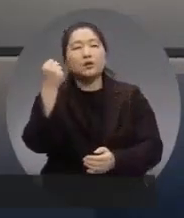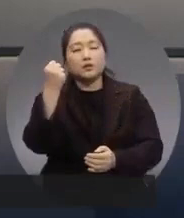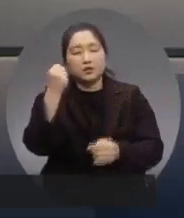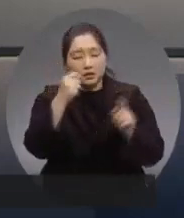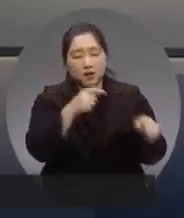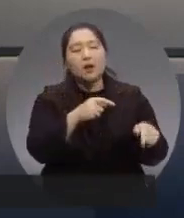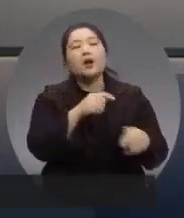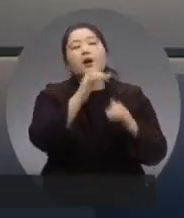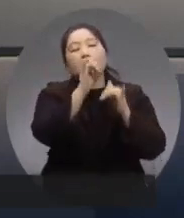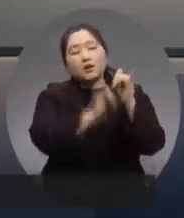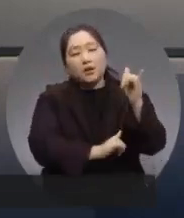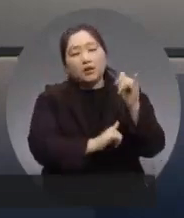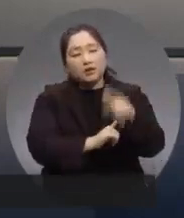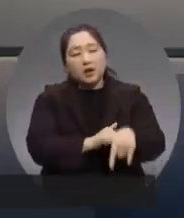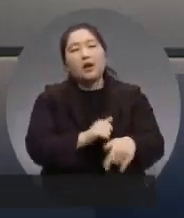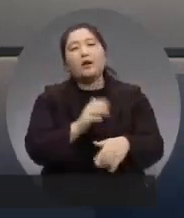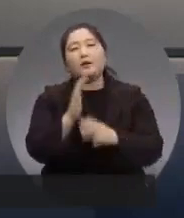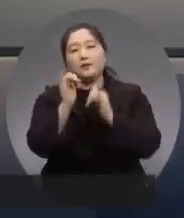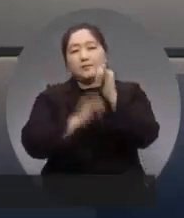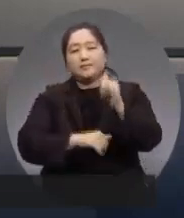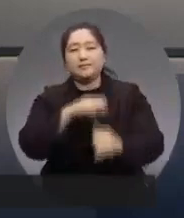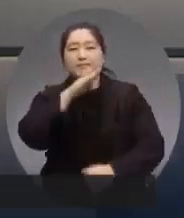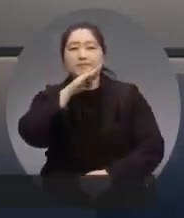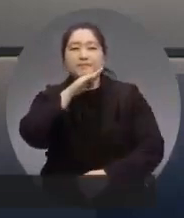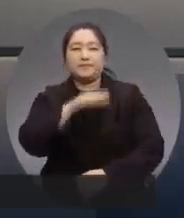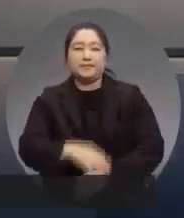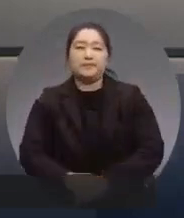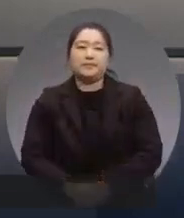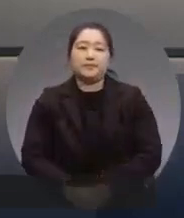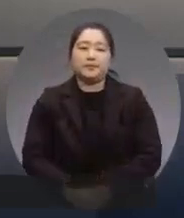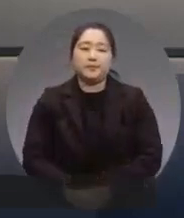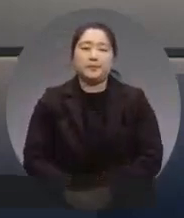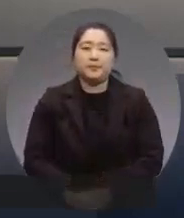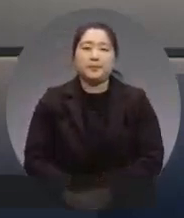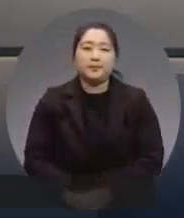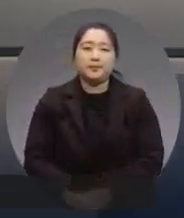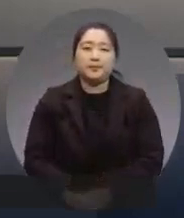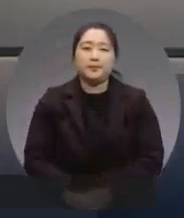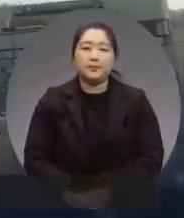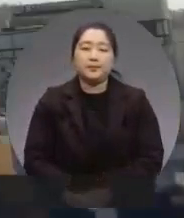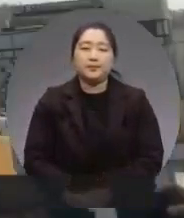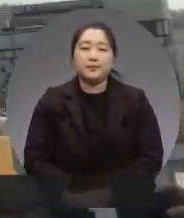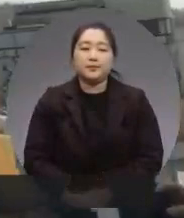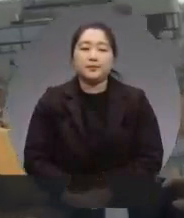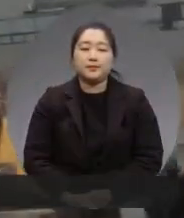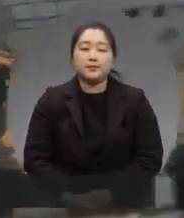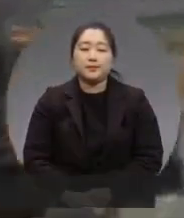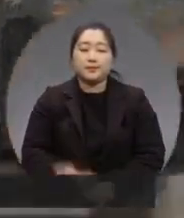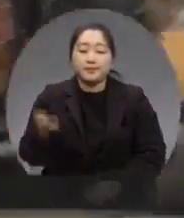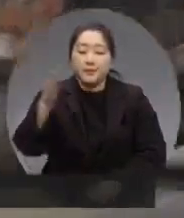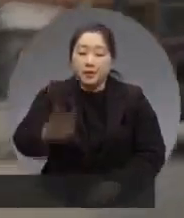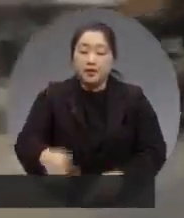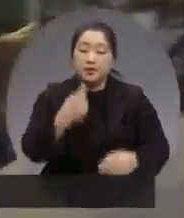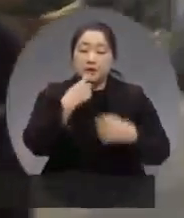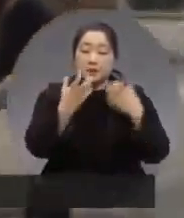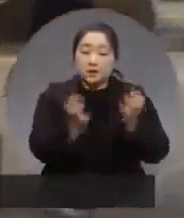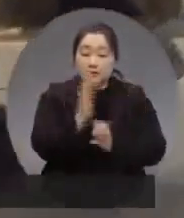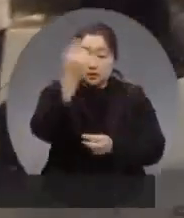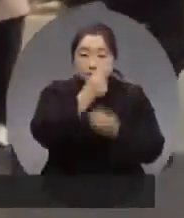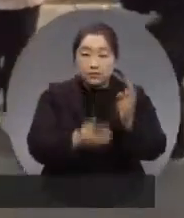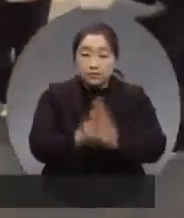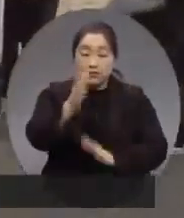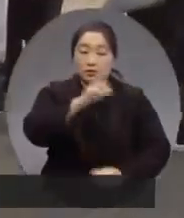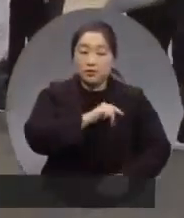더 맞다고 저는 생각을 하는데 그런 역사도 역사니까. 하지만 더불어민주당